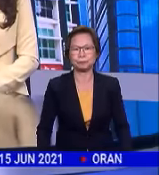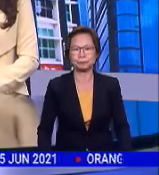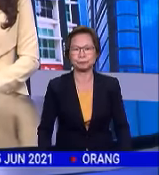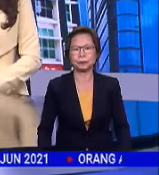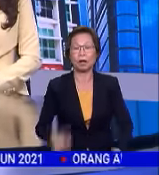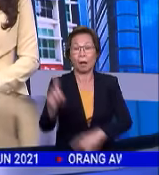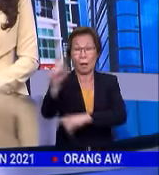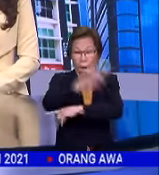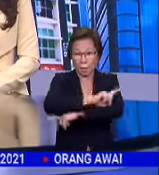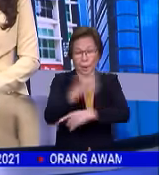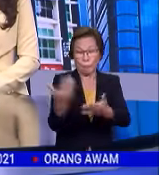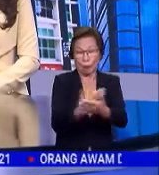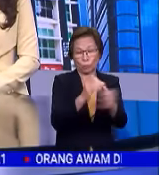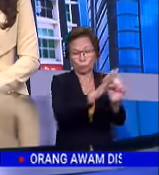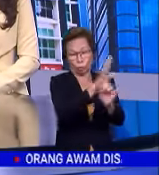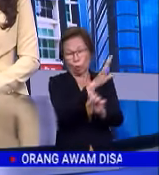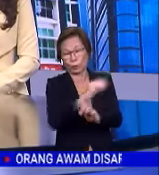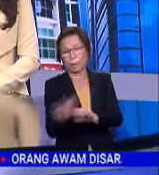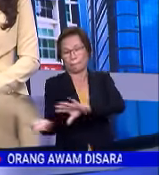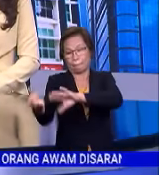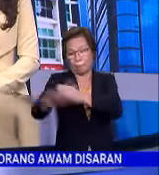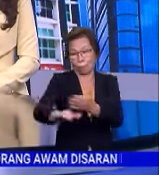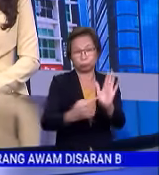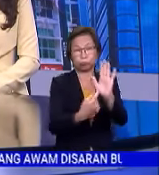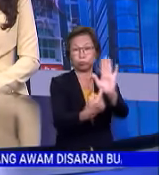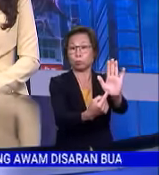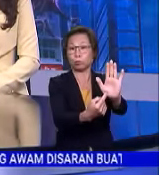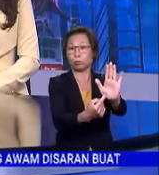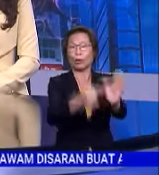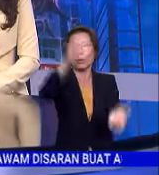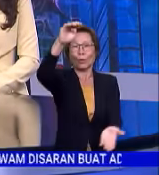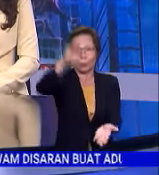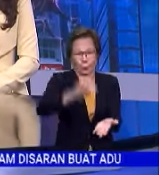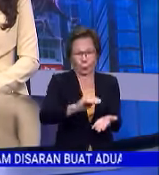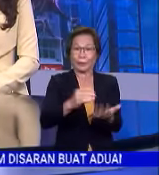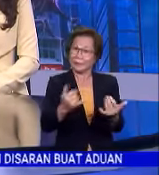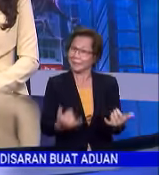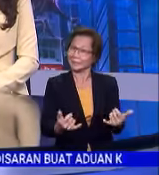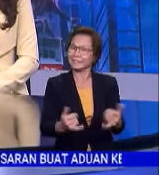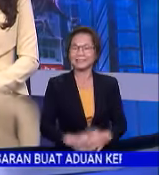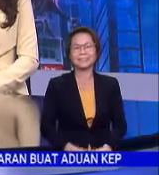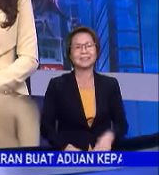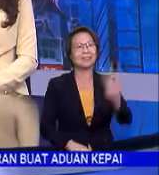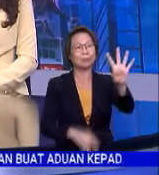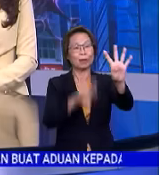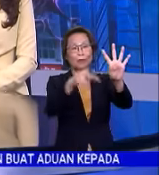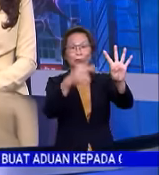Kes harian baru COVID-19 dan kes kematian menunjukkan penurunan lagi hari ini. Sebanyak